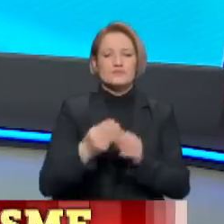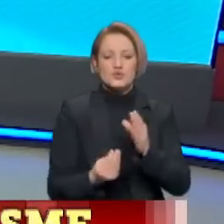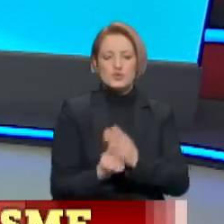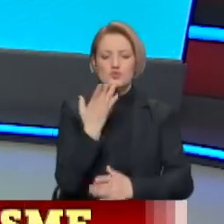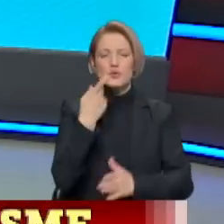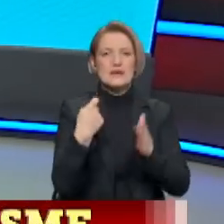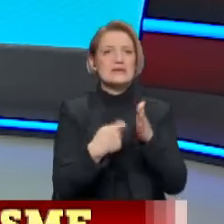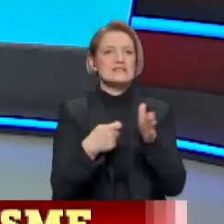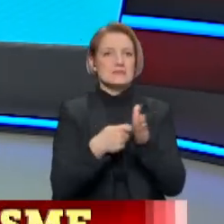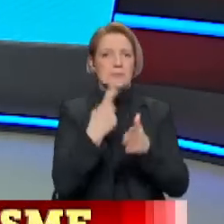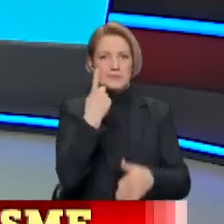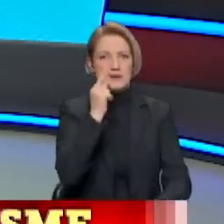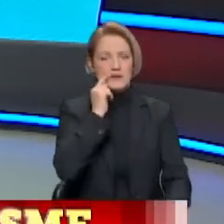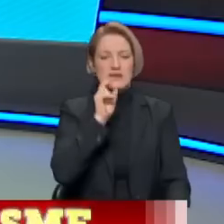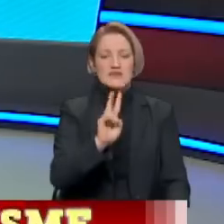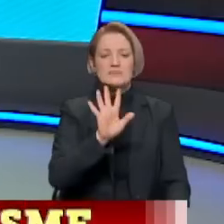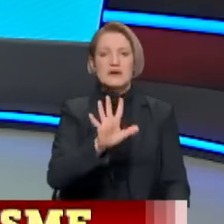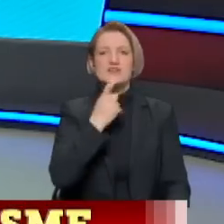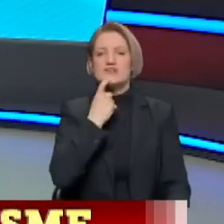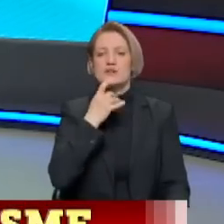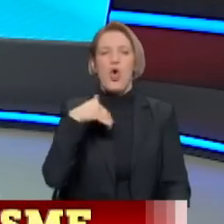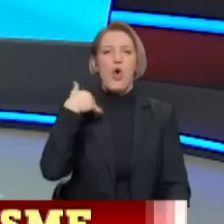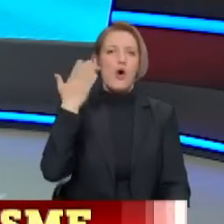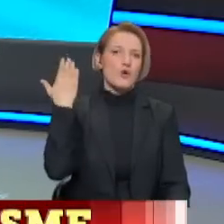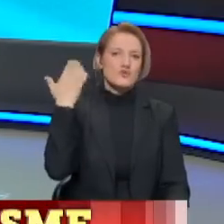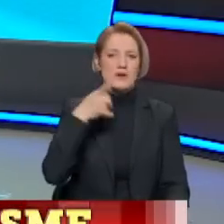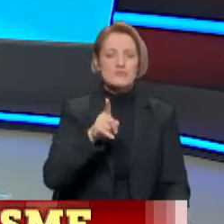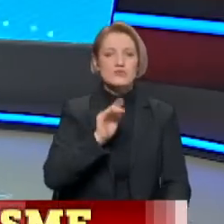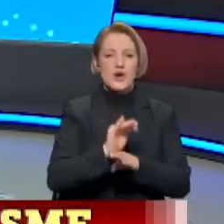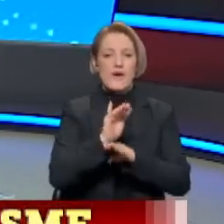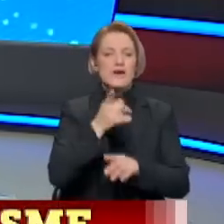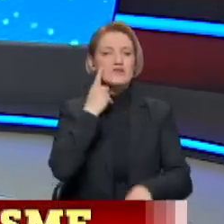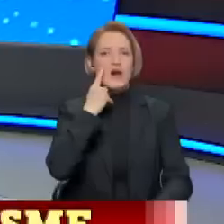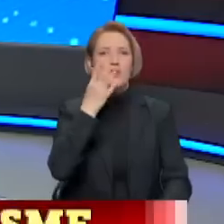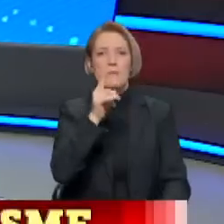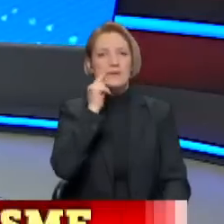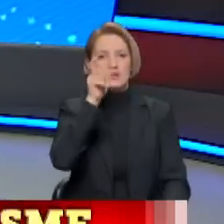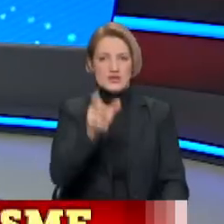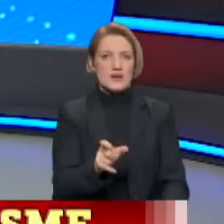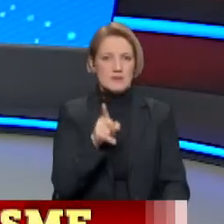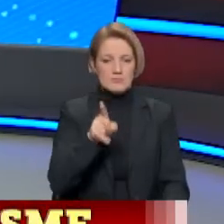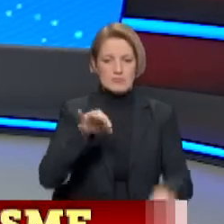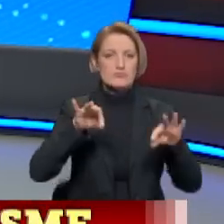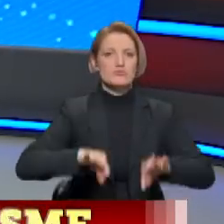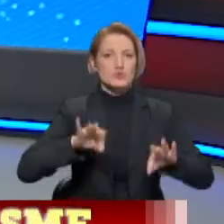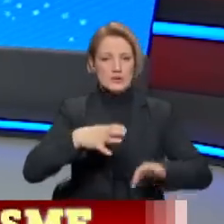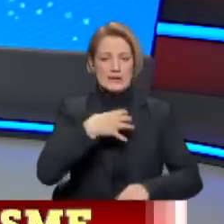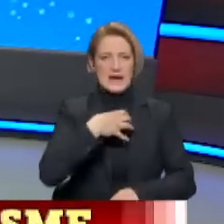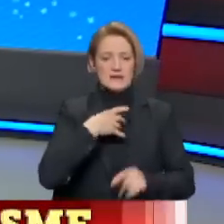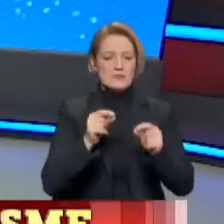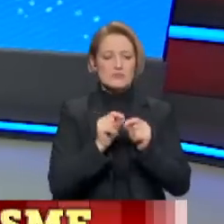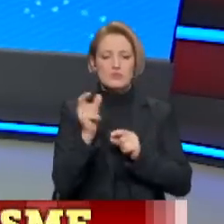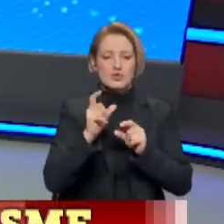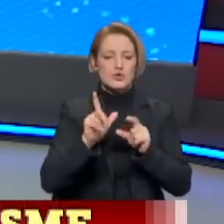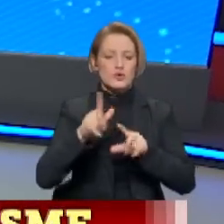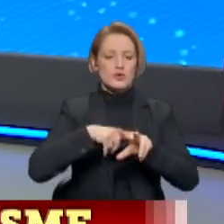kurucu isimlerinden birisi, 25 yıl önce yaşananlara tanıklık eden kişilerden birisi ve bugün kendisinin, Bülent